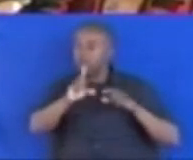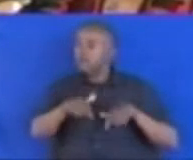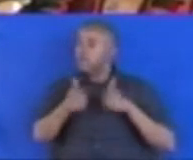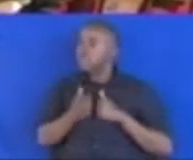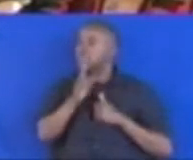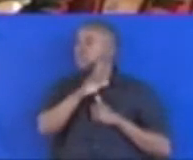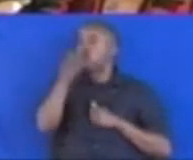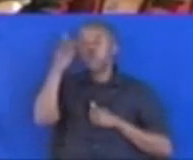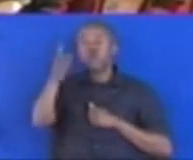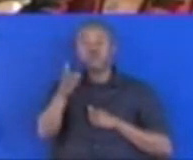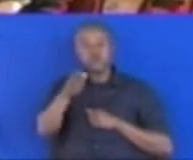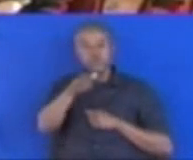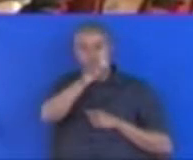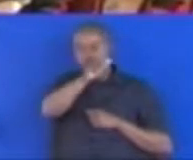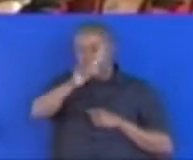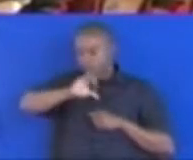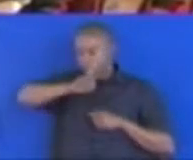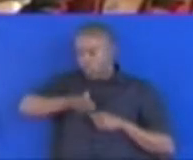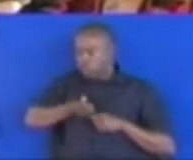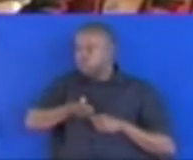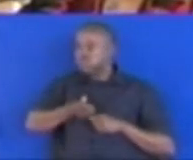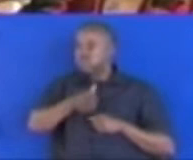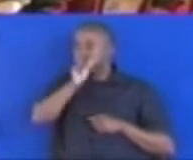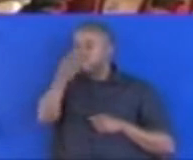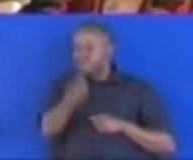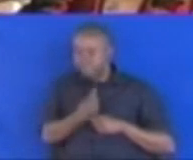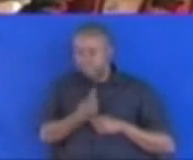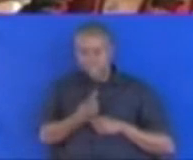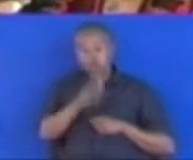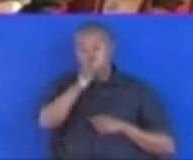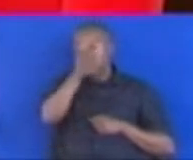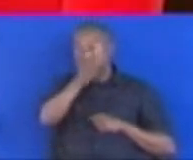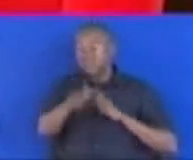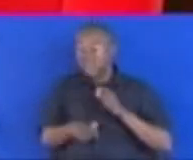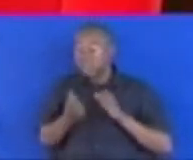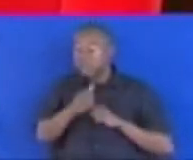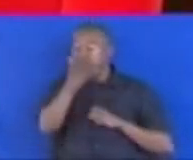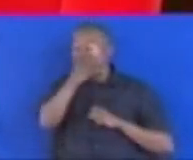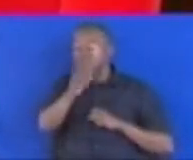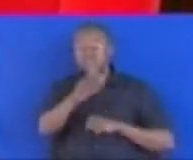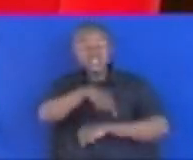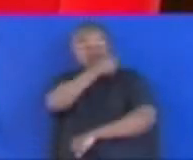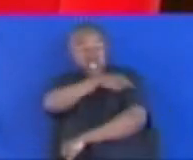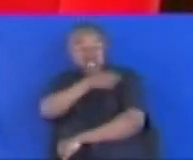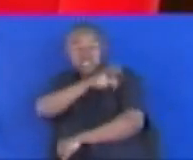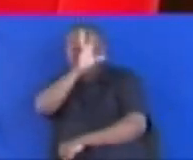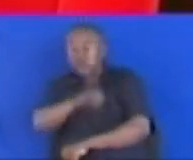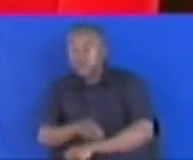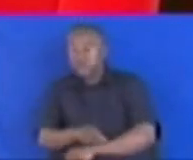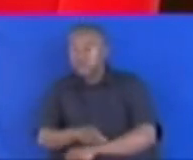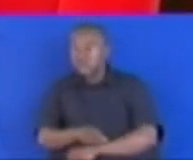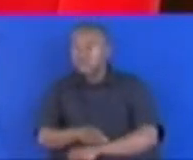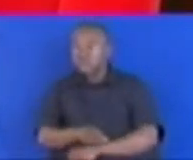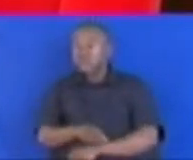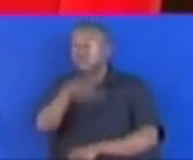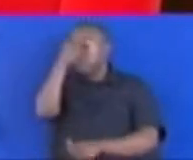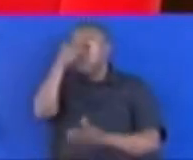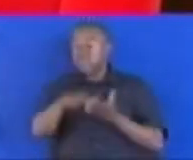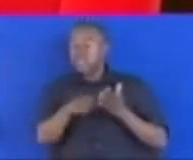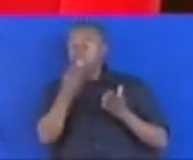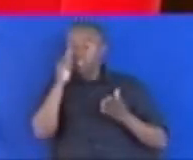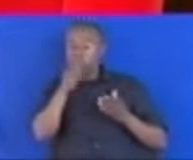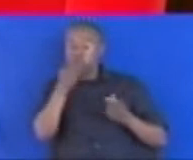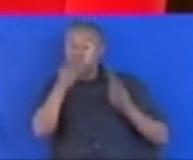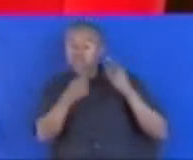more dangerous for we to allow the all nations wa Tanzania wote milioni 50 wachanjwe eti ndio tuwe tunaangalia